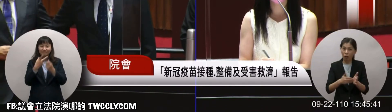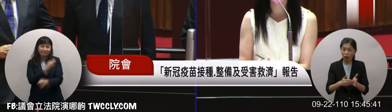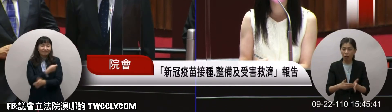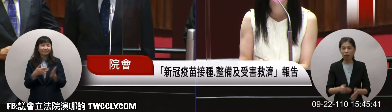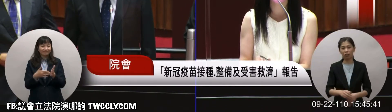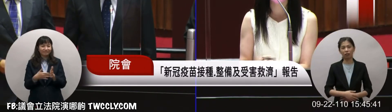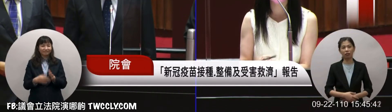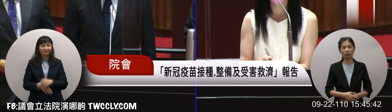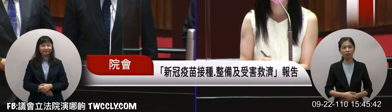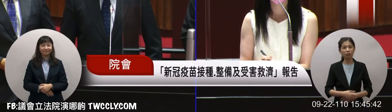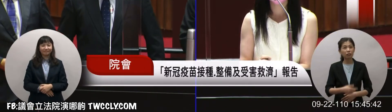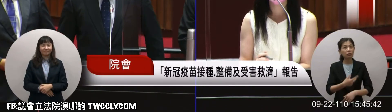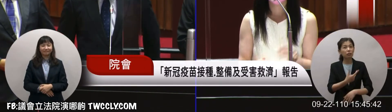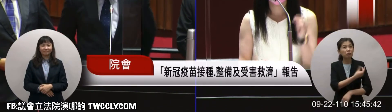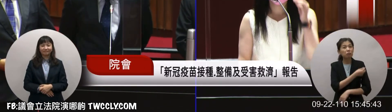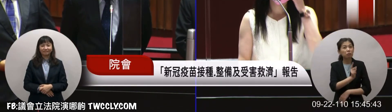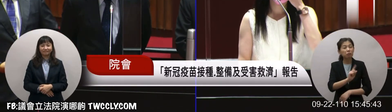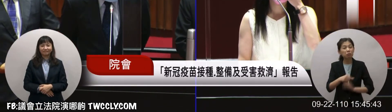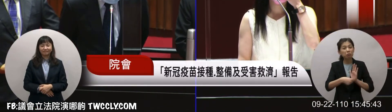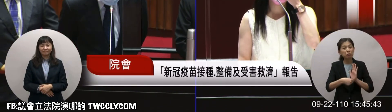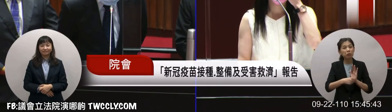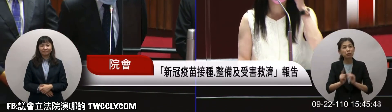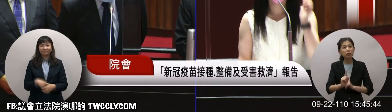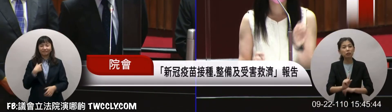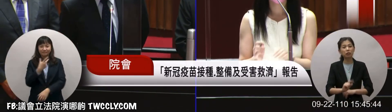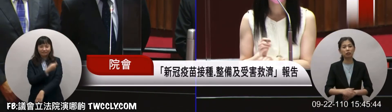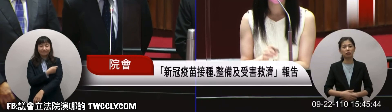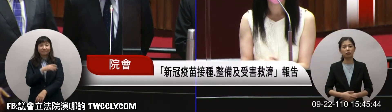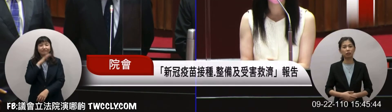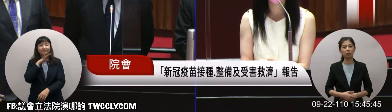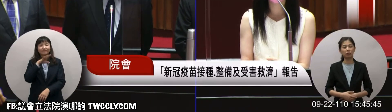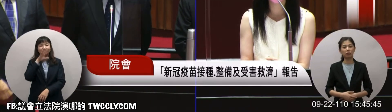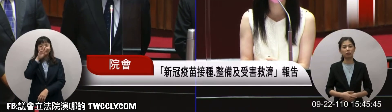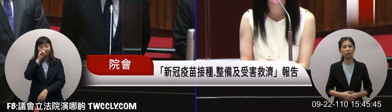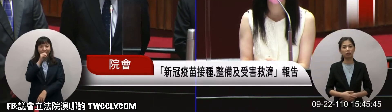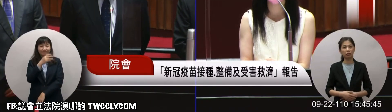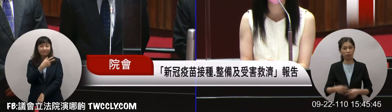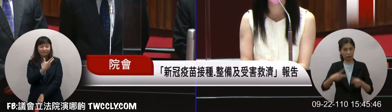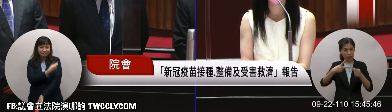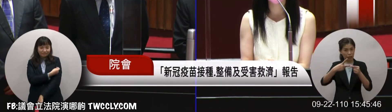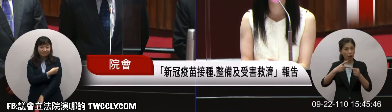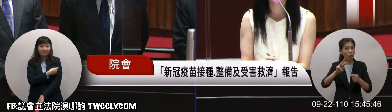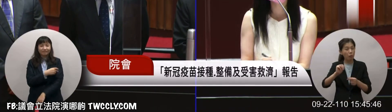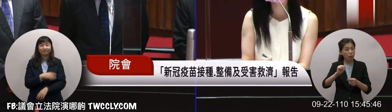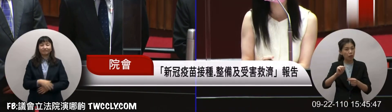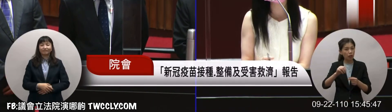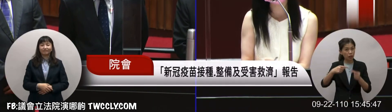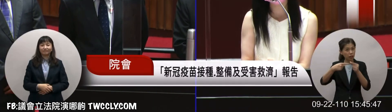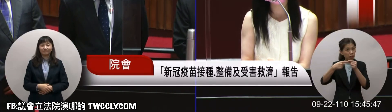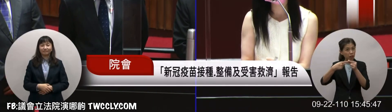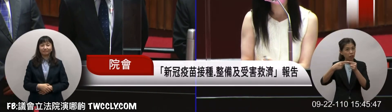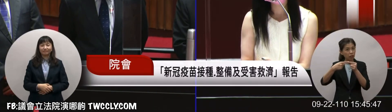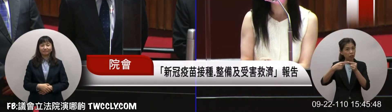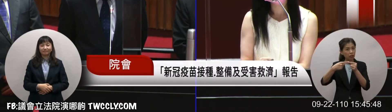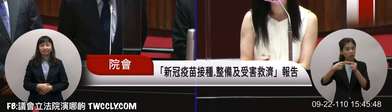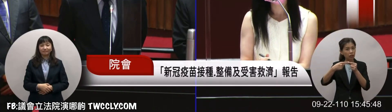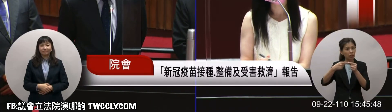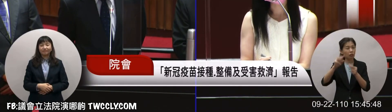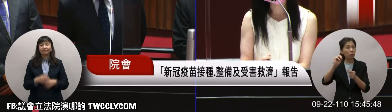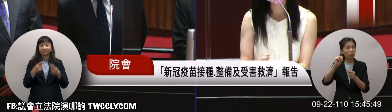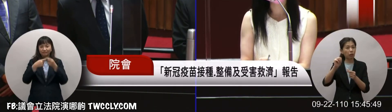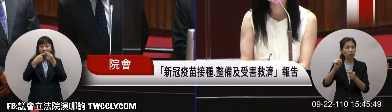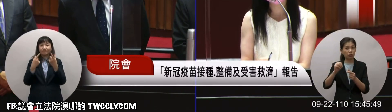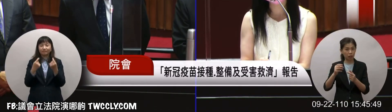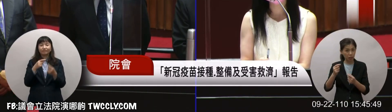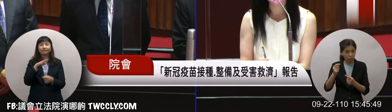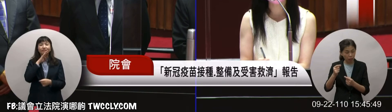了。 哦，那你是打什么？ 我是打莫德纳。 你的第二剂是打莫德纳，那你的第一剂是打？ 也是一样。